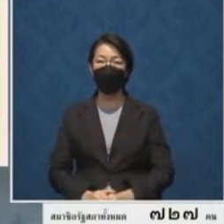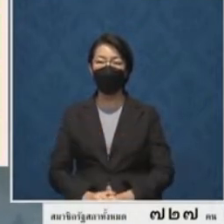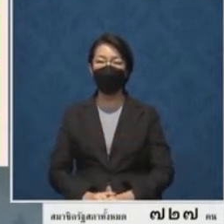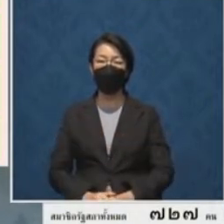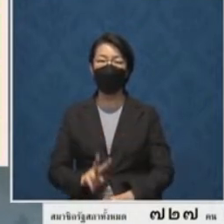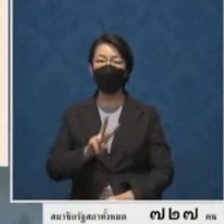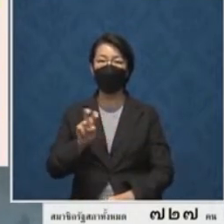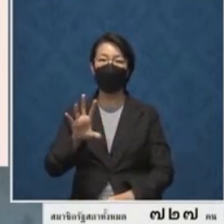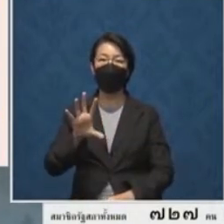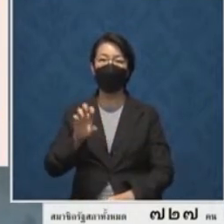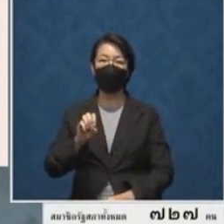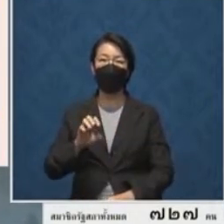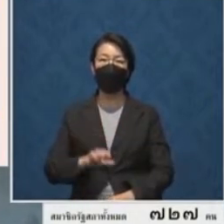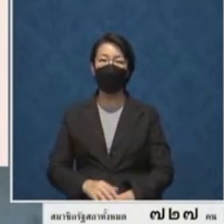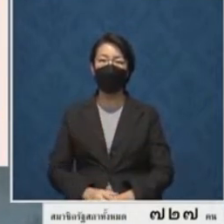าคสมภพ